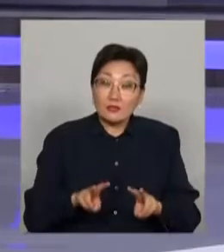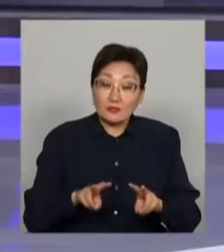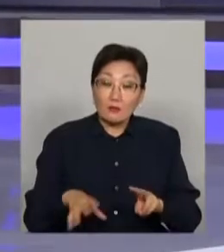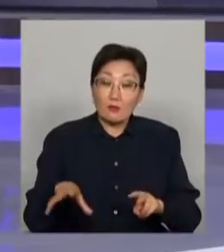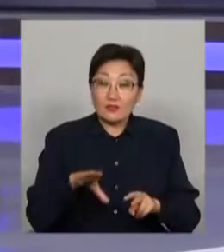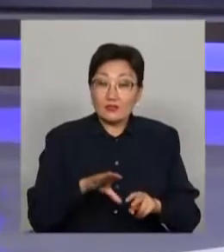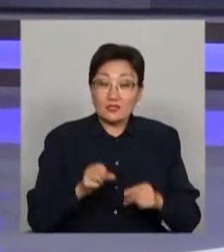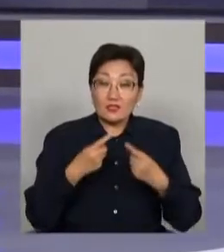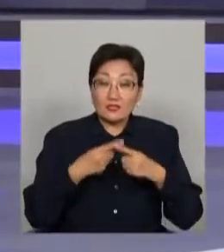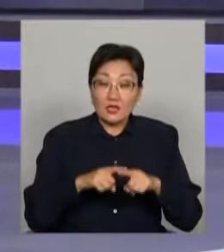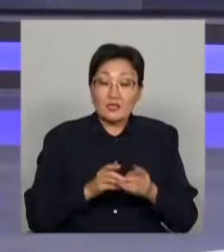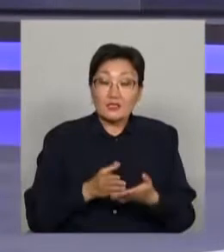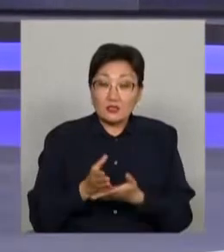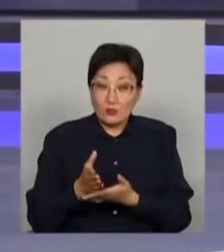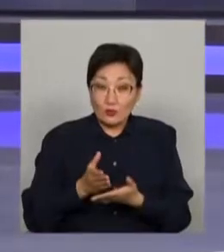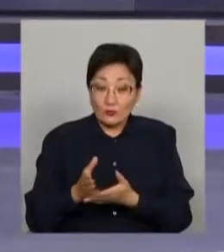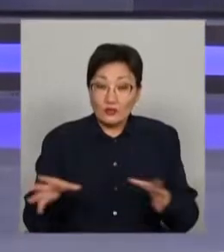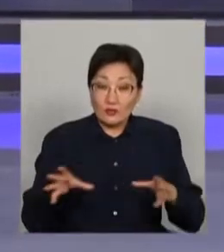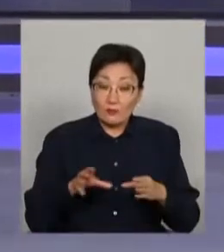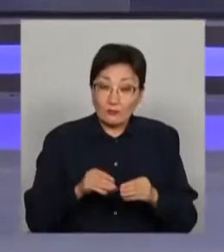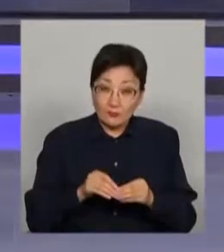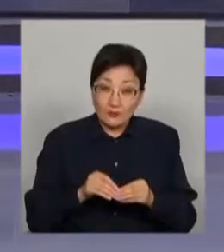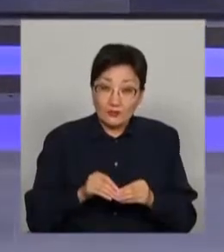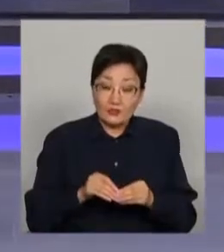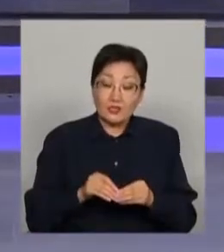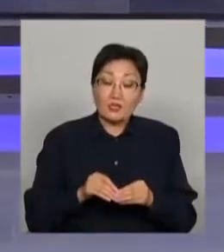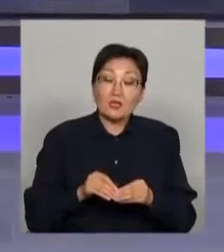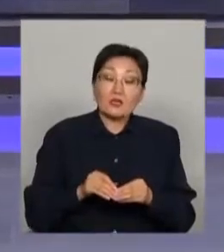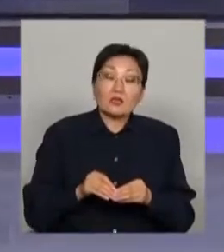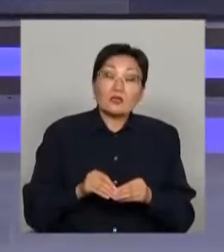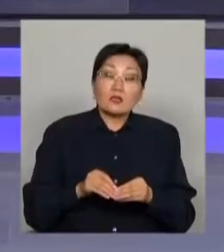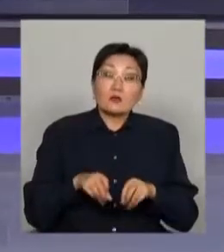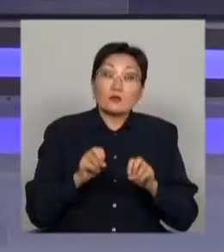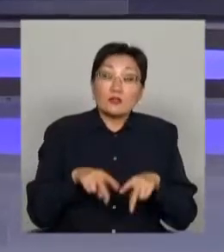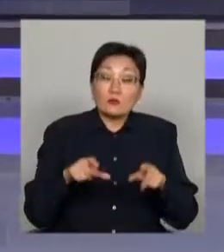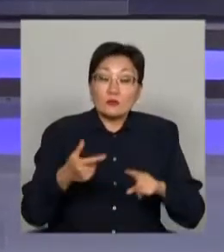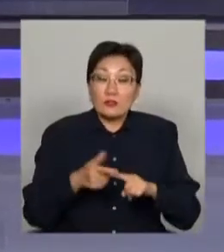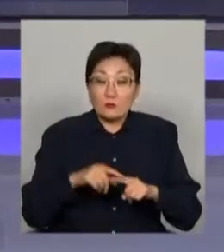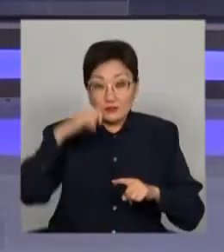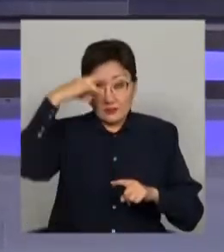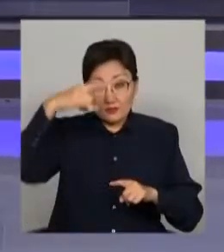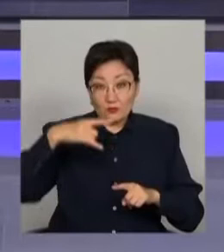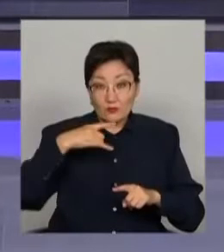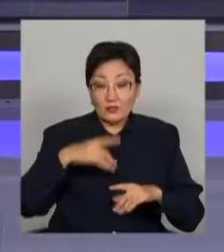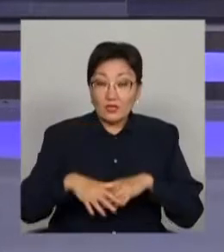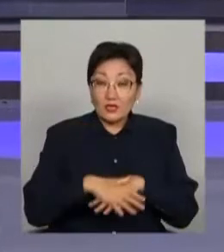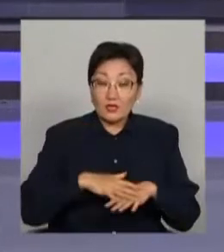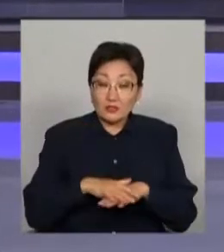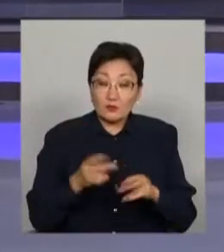осы IT саласына бірге жүргендіктен, IT саласының мамандары өте Қазақстан халқына керек